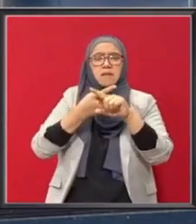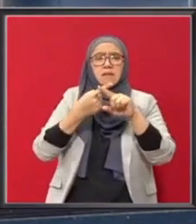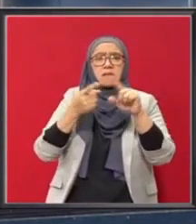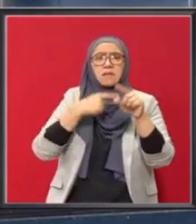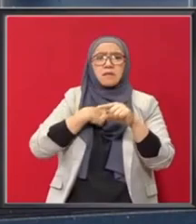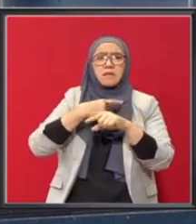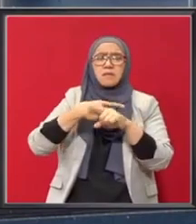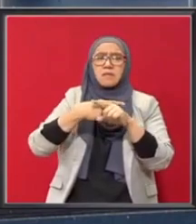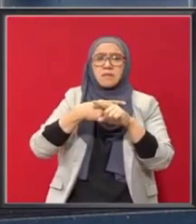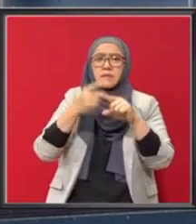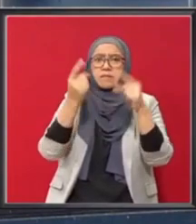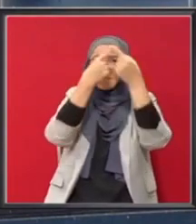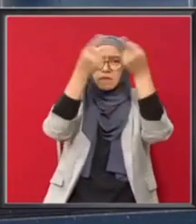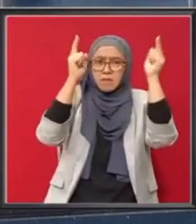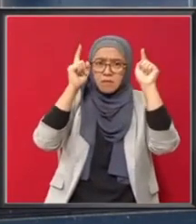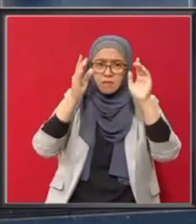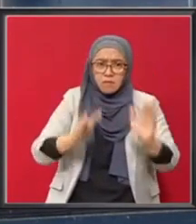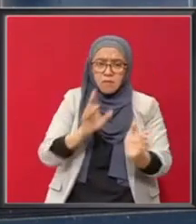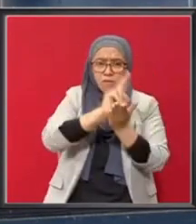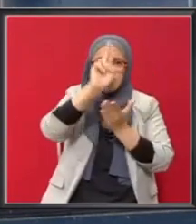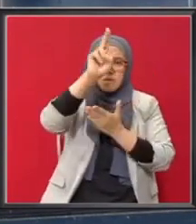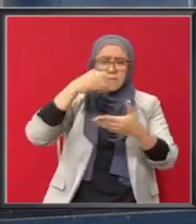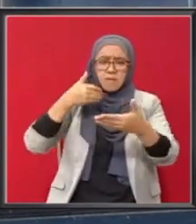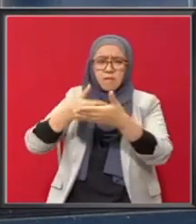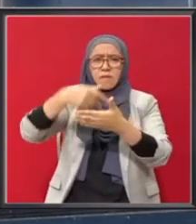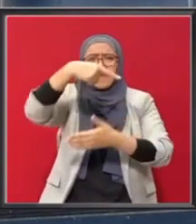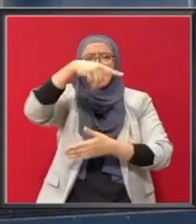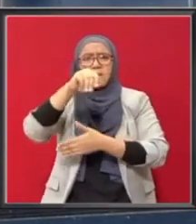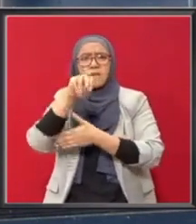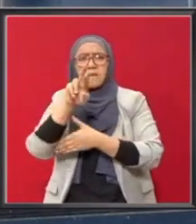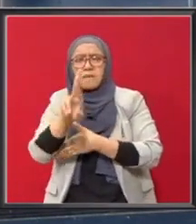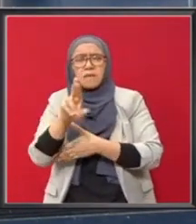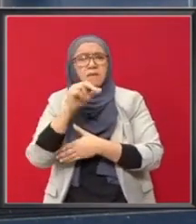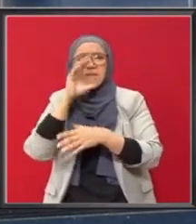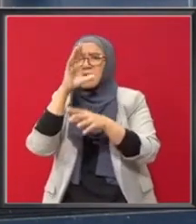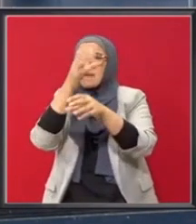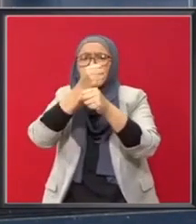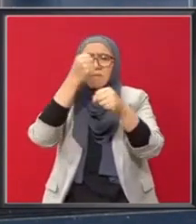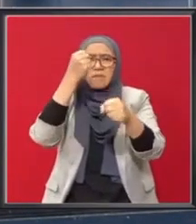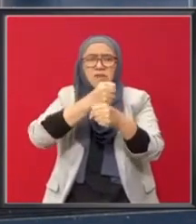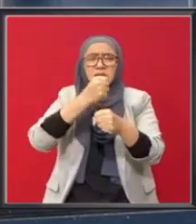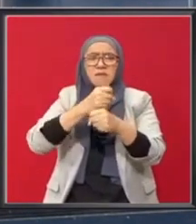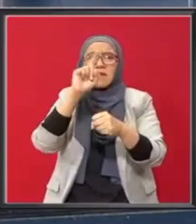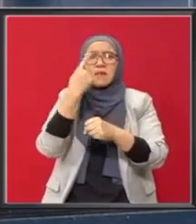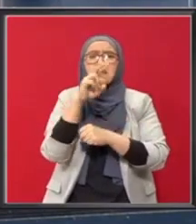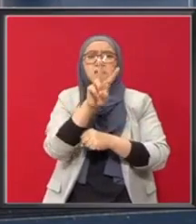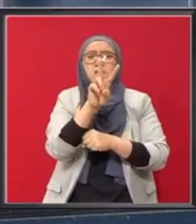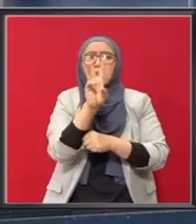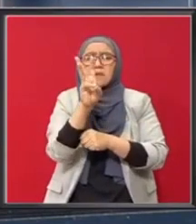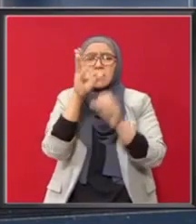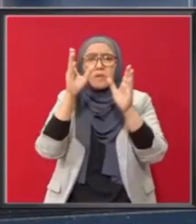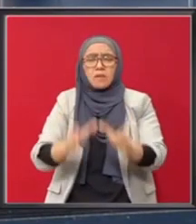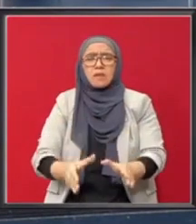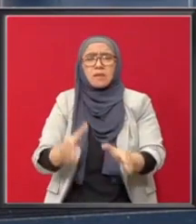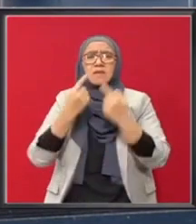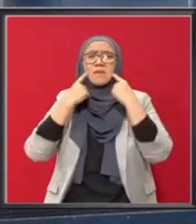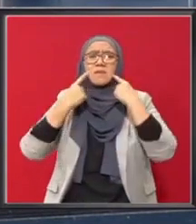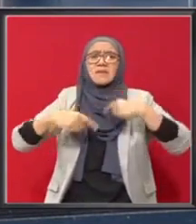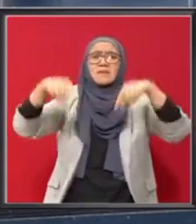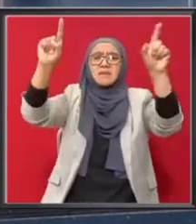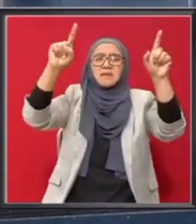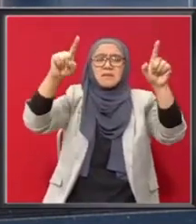mp3 Noah tetapi ini tidak mendapat kecil hanya 26 orang saja mencair jadi enak